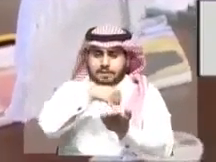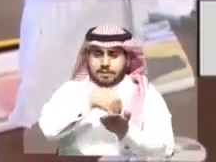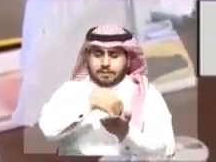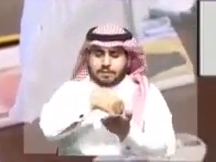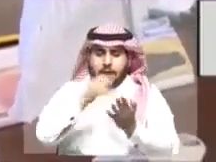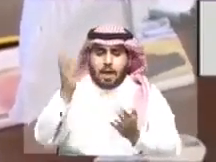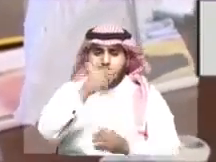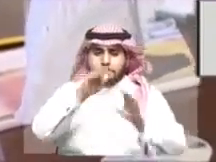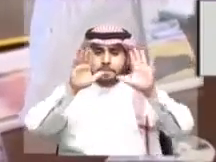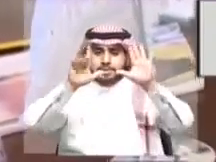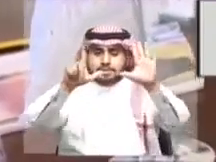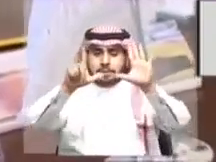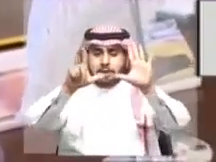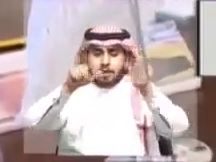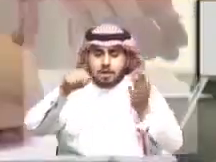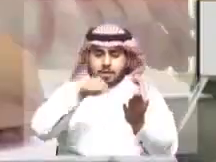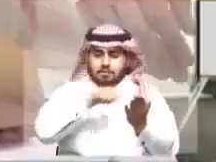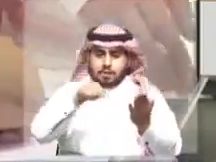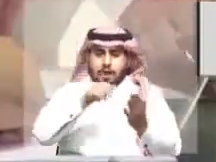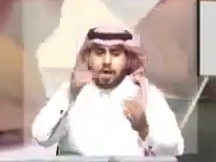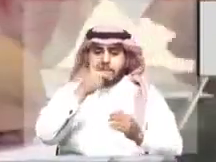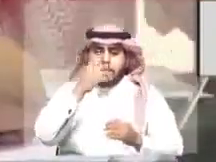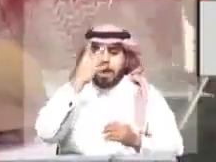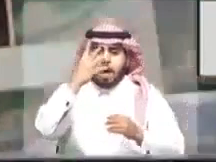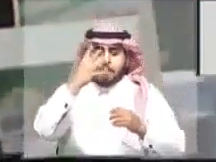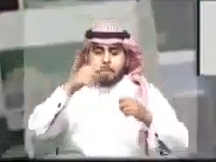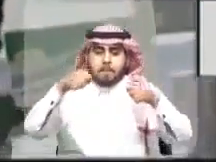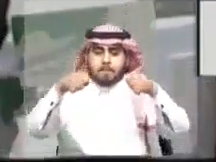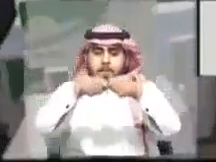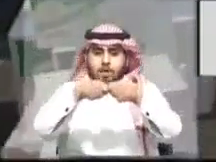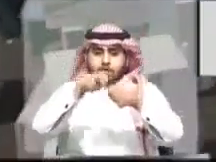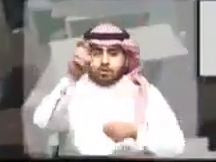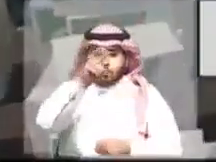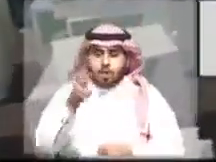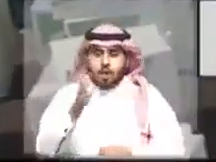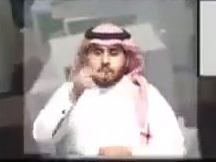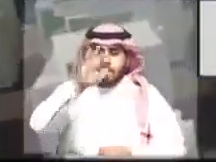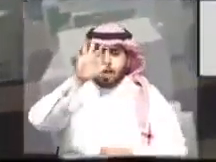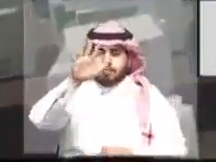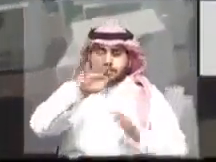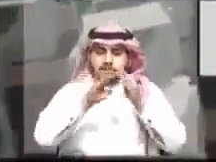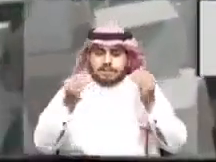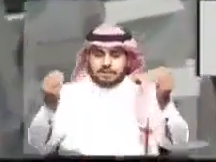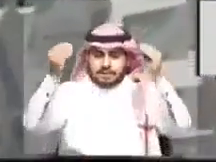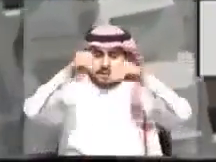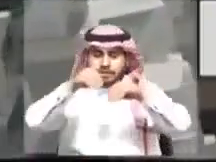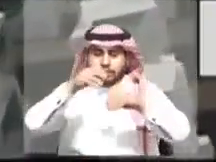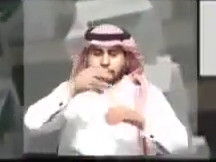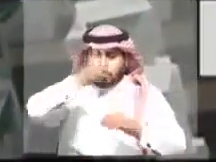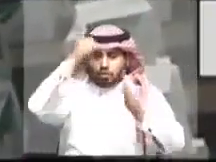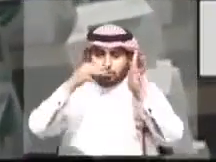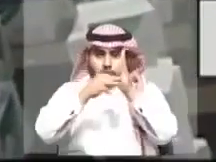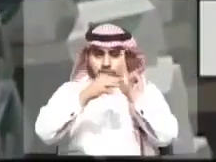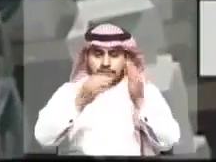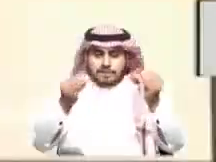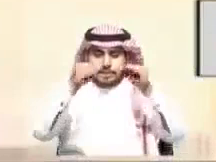الإنسانية 7 عقود بأكثر من 4 ملايين دولار، منها 5 لرفع معاناة الشعب السوري داخل